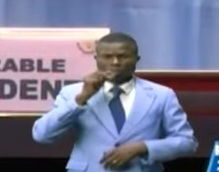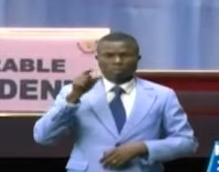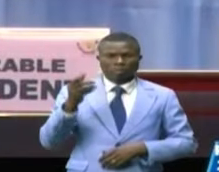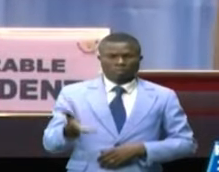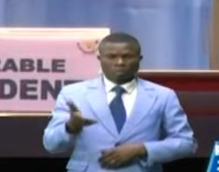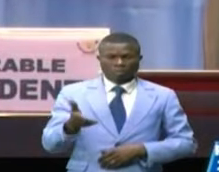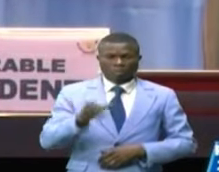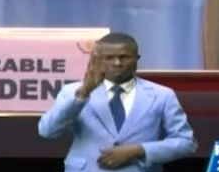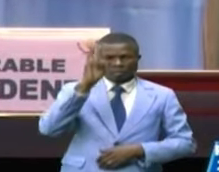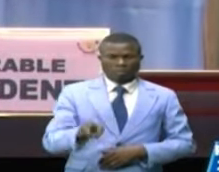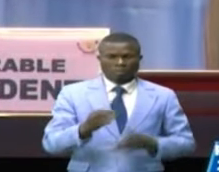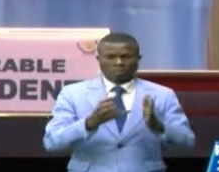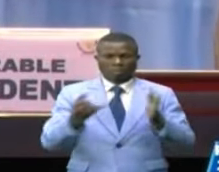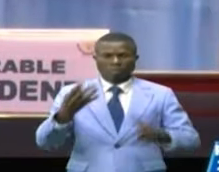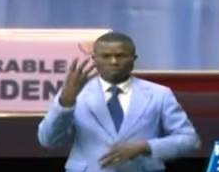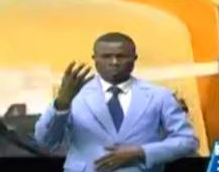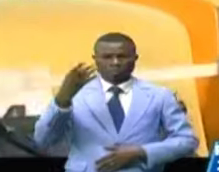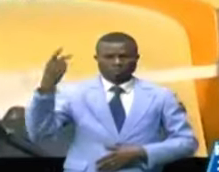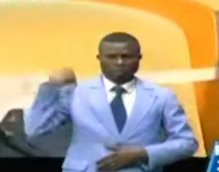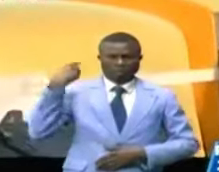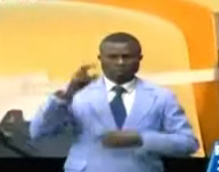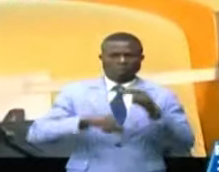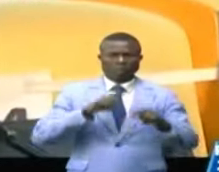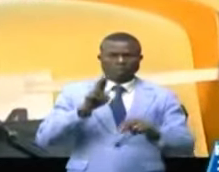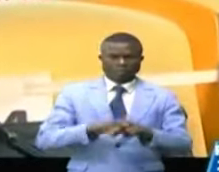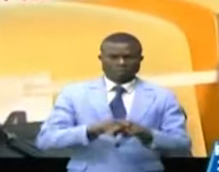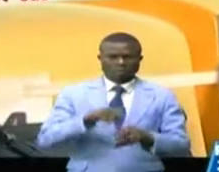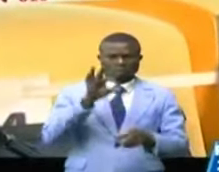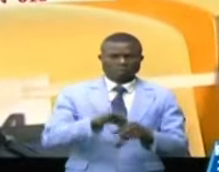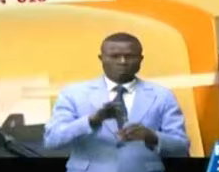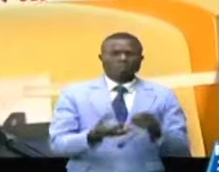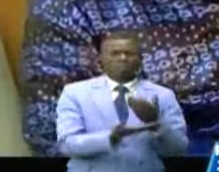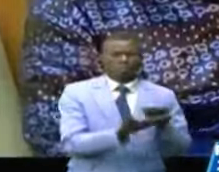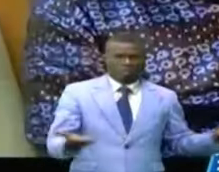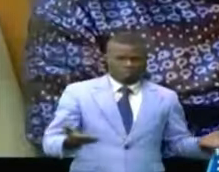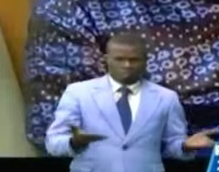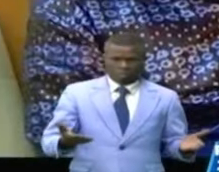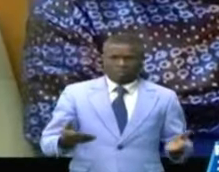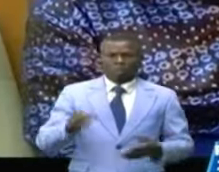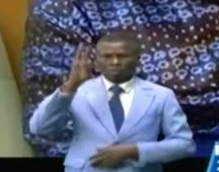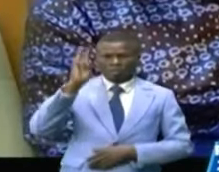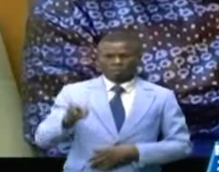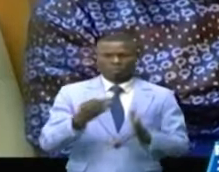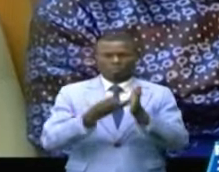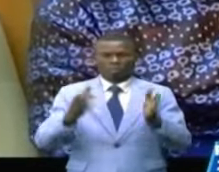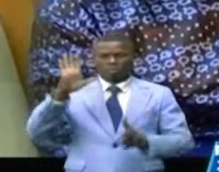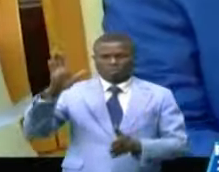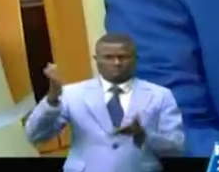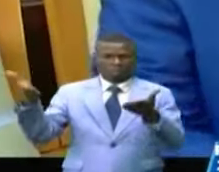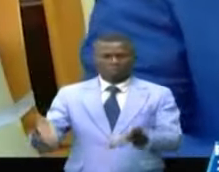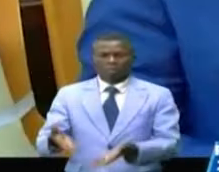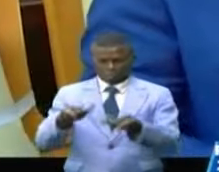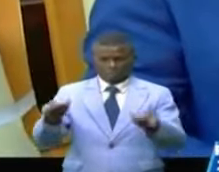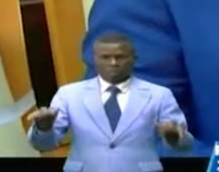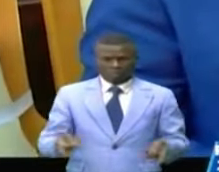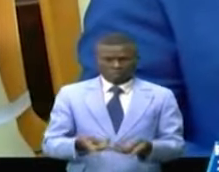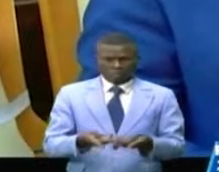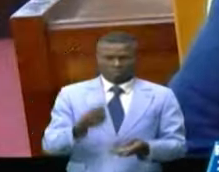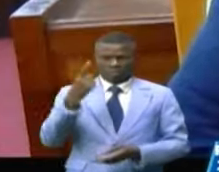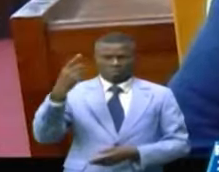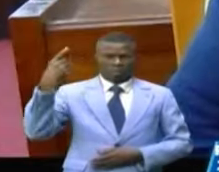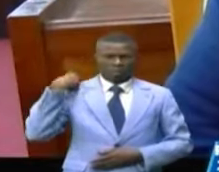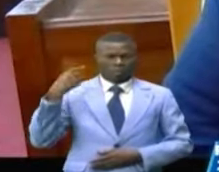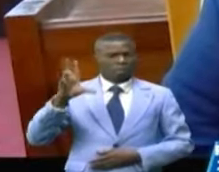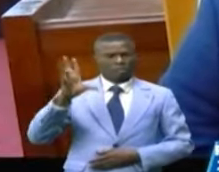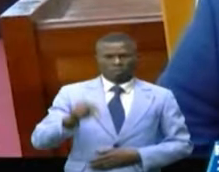Kodiapuanga, 374 députés nationaux ont voté oui sur 375 présents dans la salle, un député a